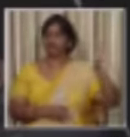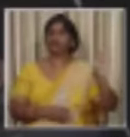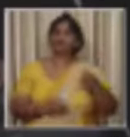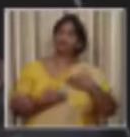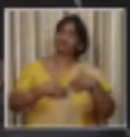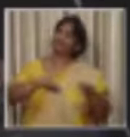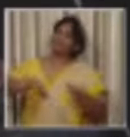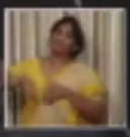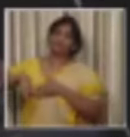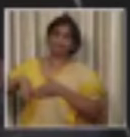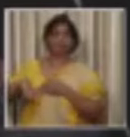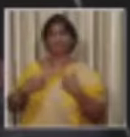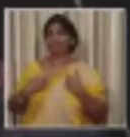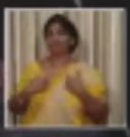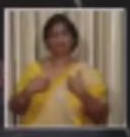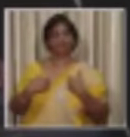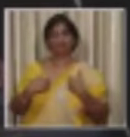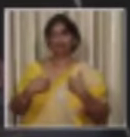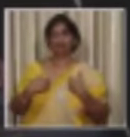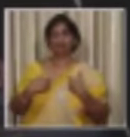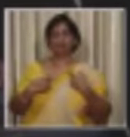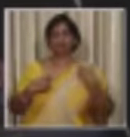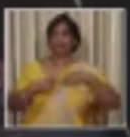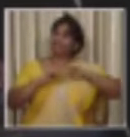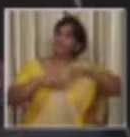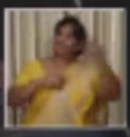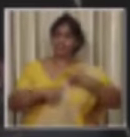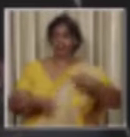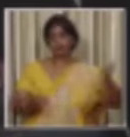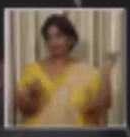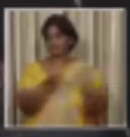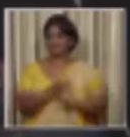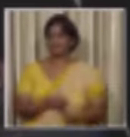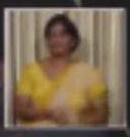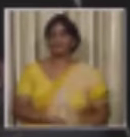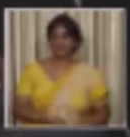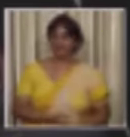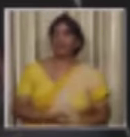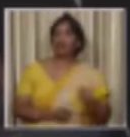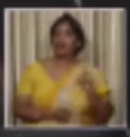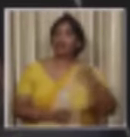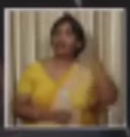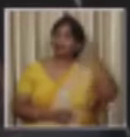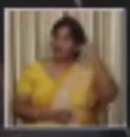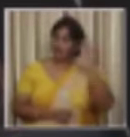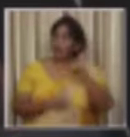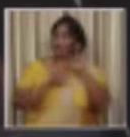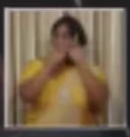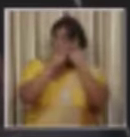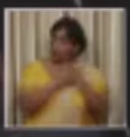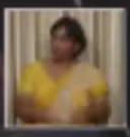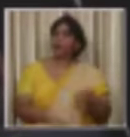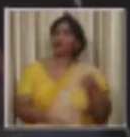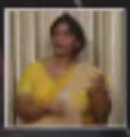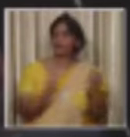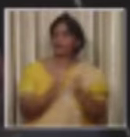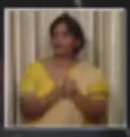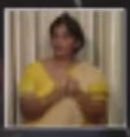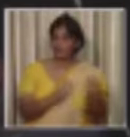පැත්තකට යන්න ගියා. මම වෙන මොඹත් එක ගනුදෙනුව කරන්නම් කියලා. ඊයේ උනේත් අන්න ඒ වගේ වැඩක්